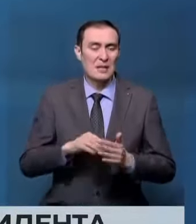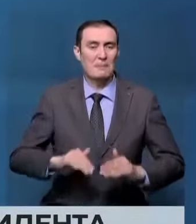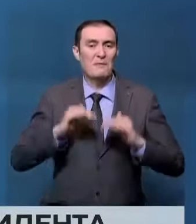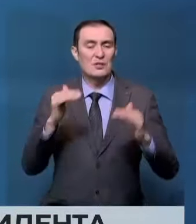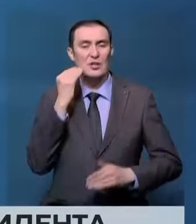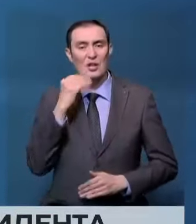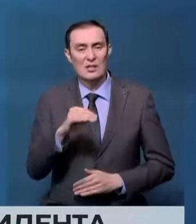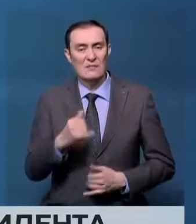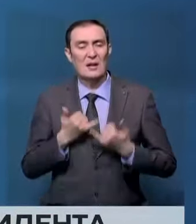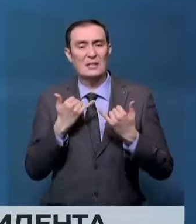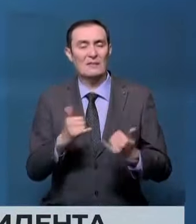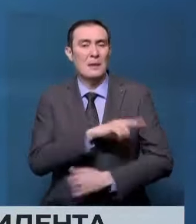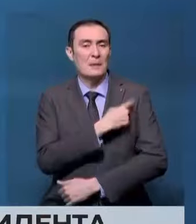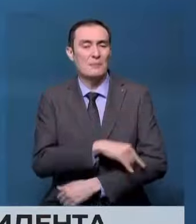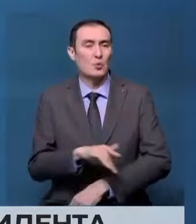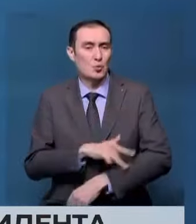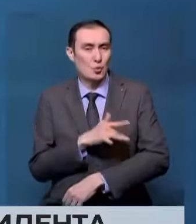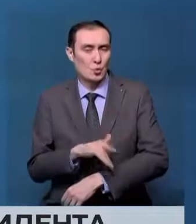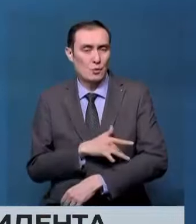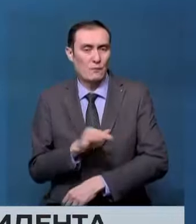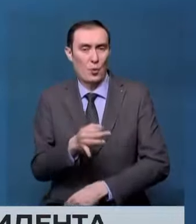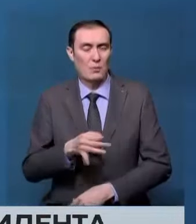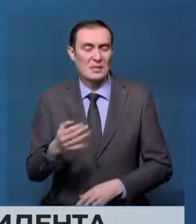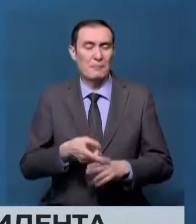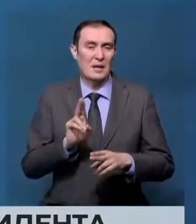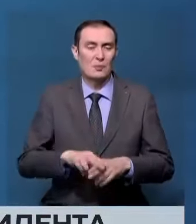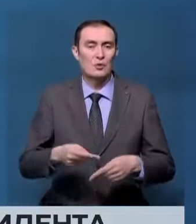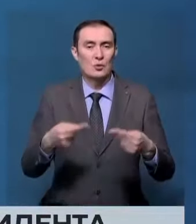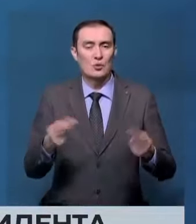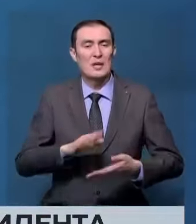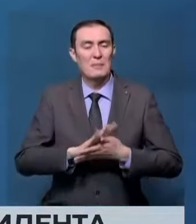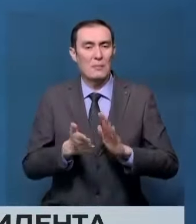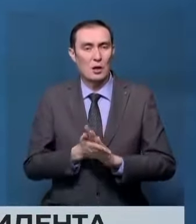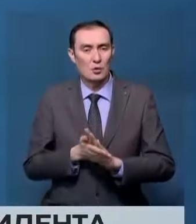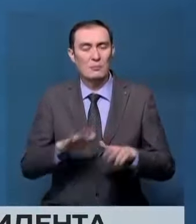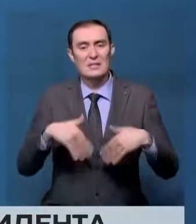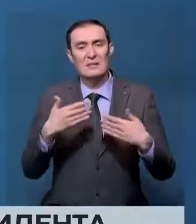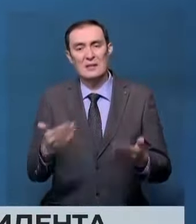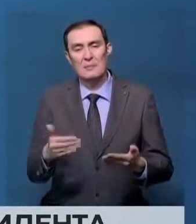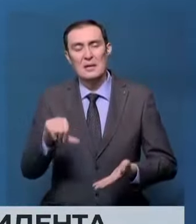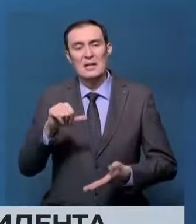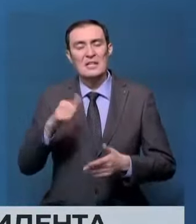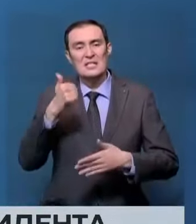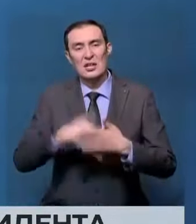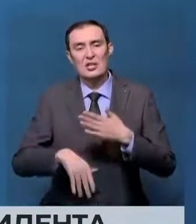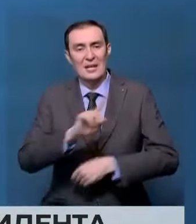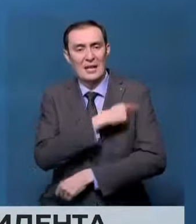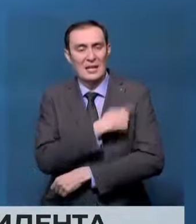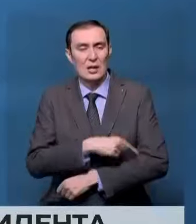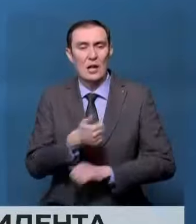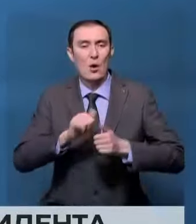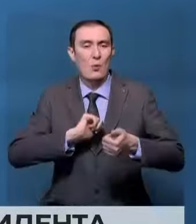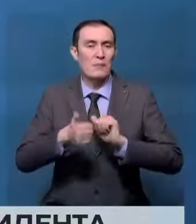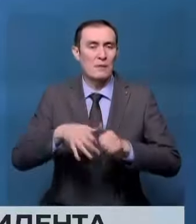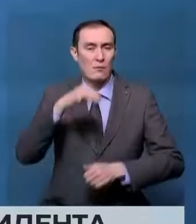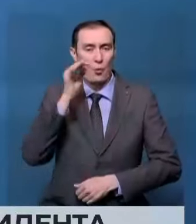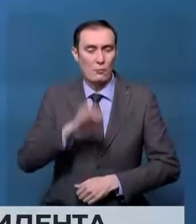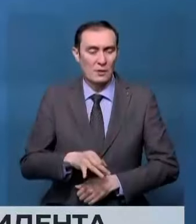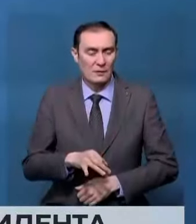намерены повышать качество оказания медуслуг в регионе, поэтому заключили меморандум с представителями столичной клиники для обмена